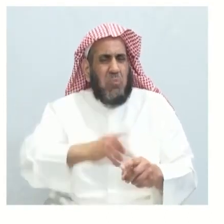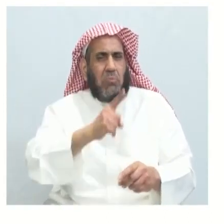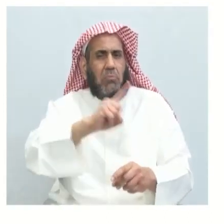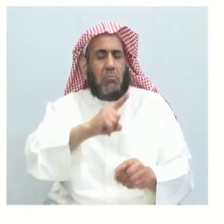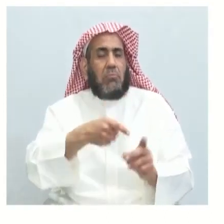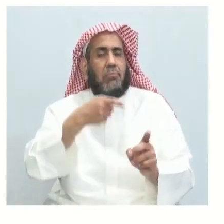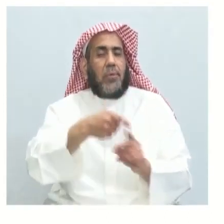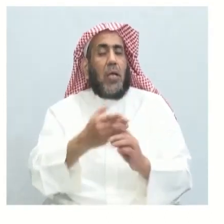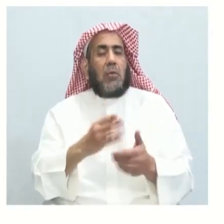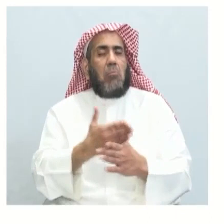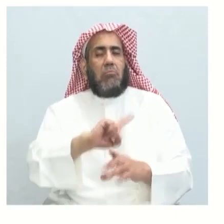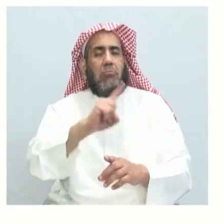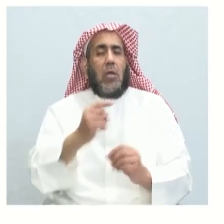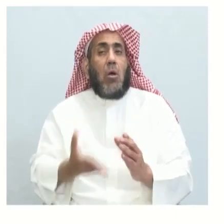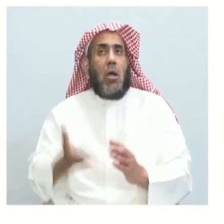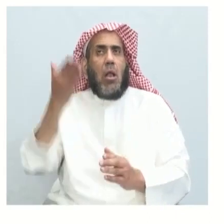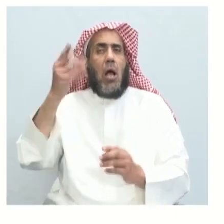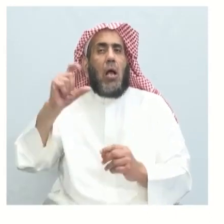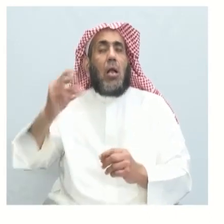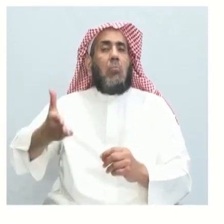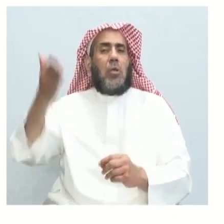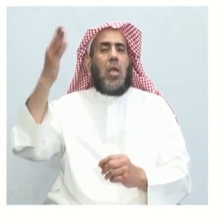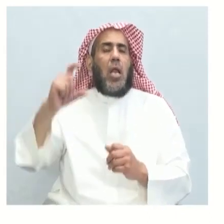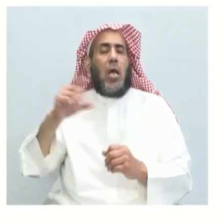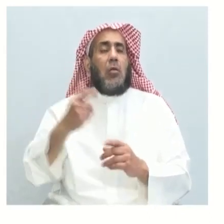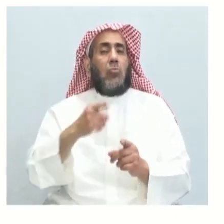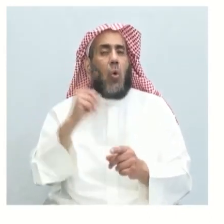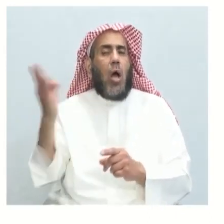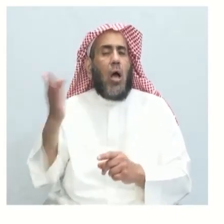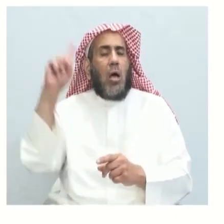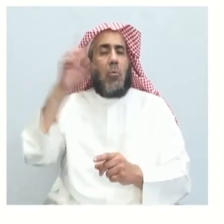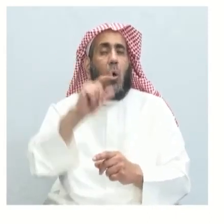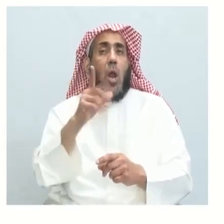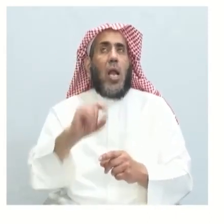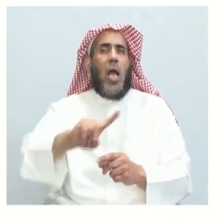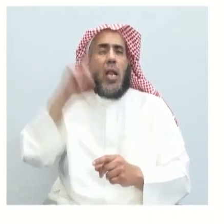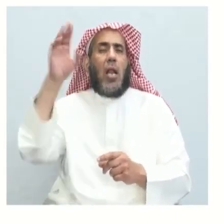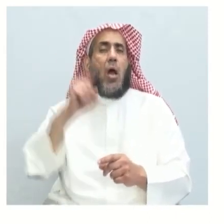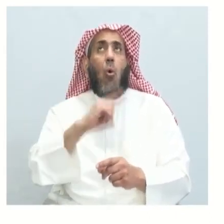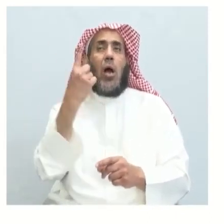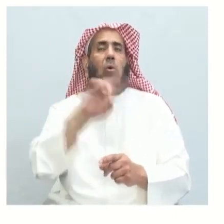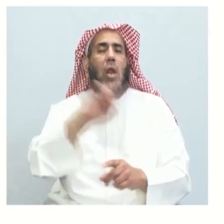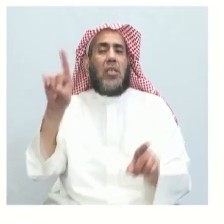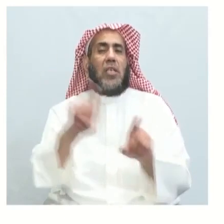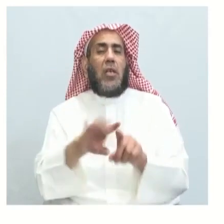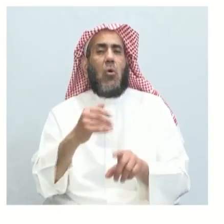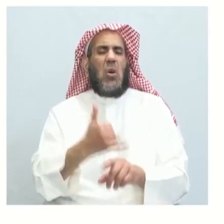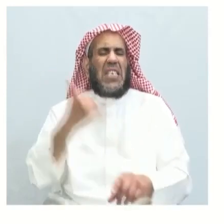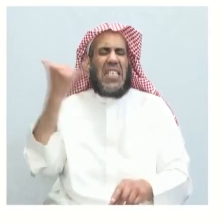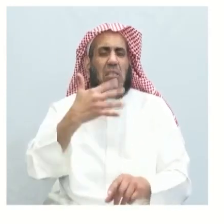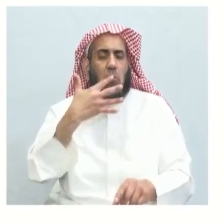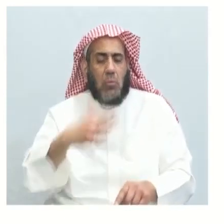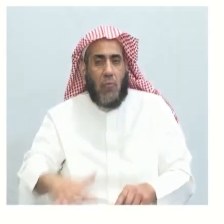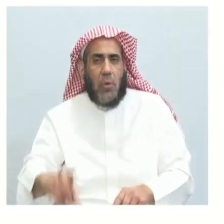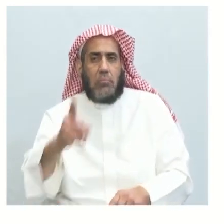هي لاعلاء كلمه الله فانتم تحاربون لقول لا اله الا الله وحده لا شريك له ولا تقتلوا طفلا